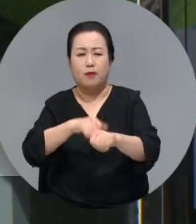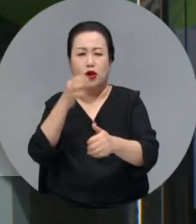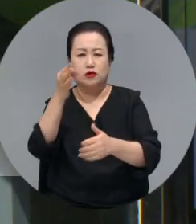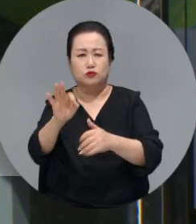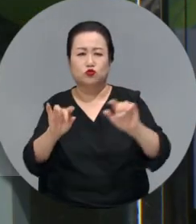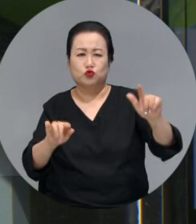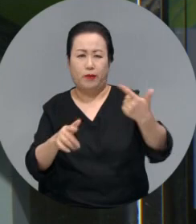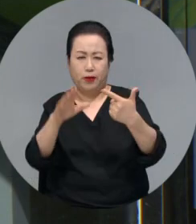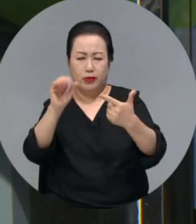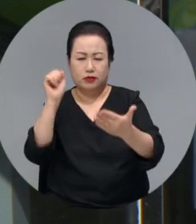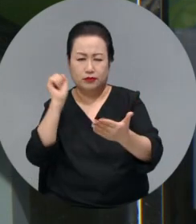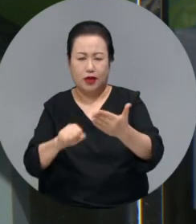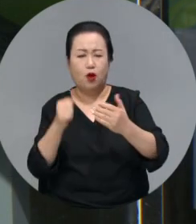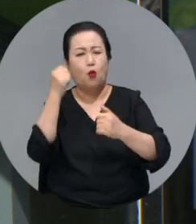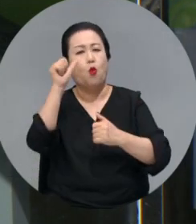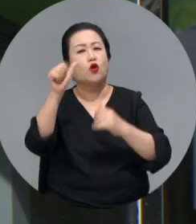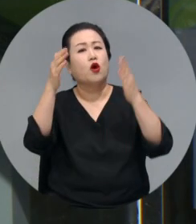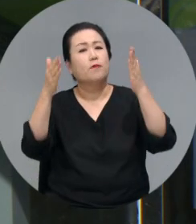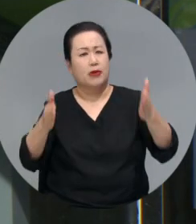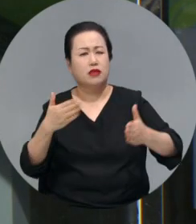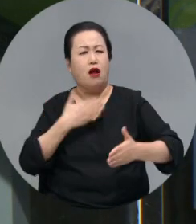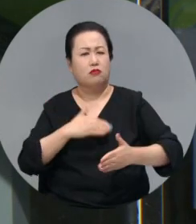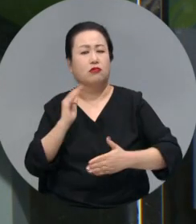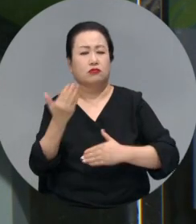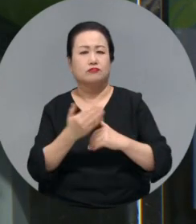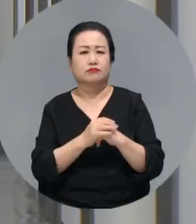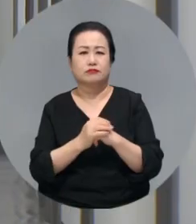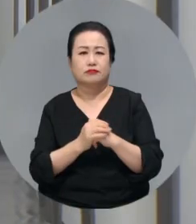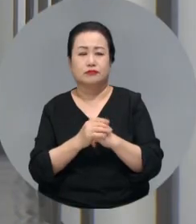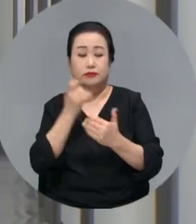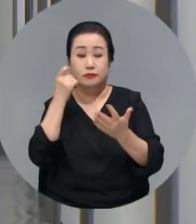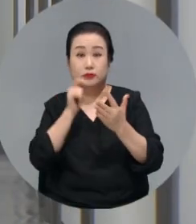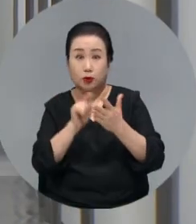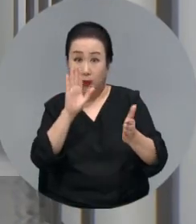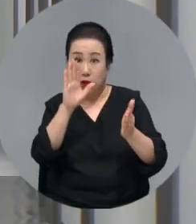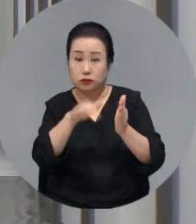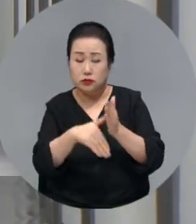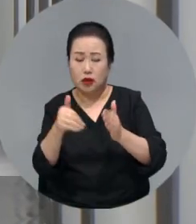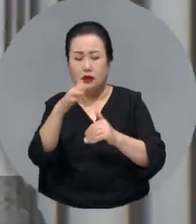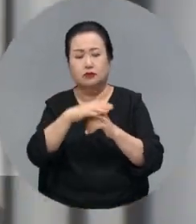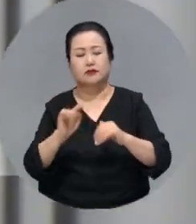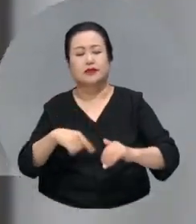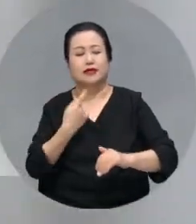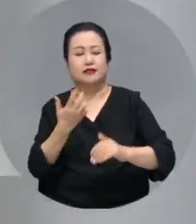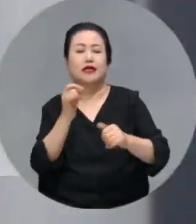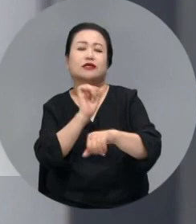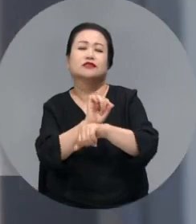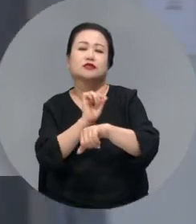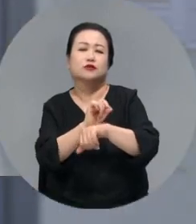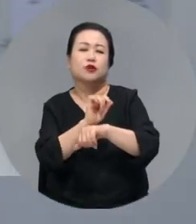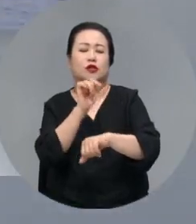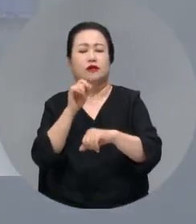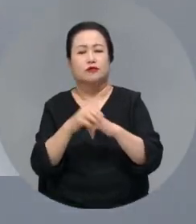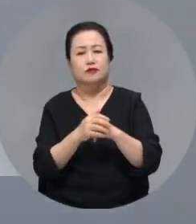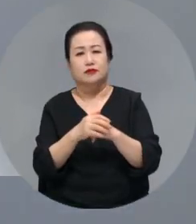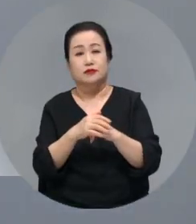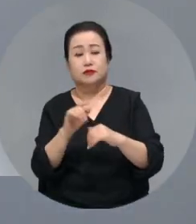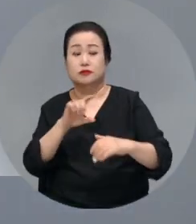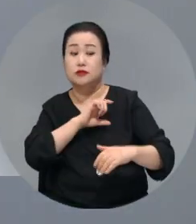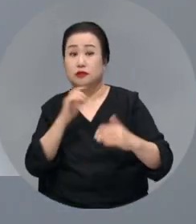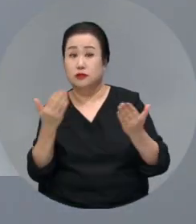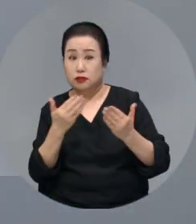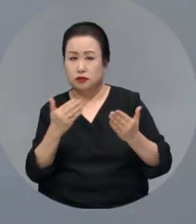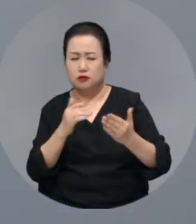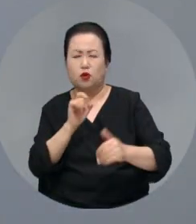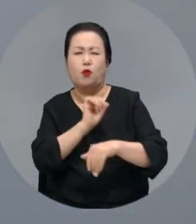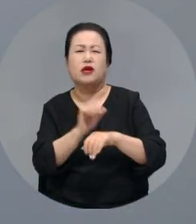원을 선고하면서 5달 만에 알려졌습니다. 적발 당시 경찰에 자신의 직업을 회사원이라 밝히며 신분을